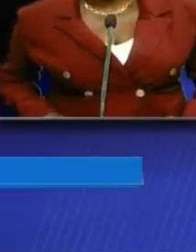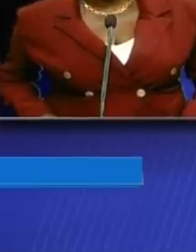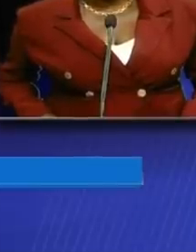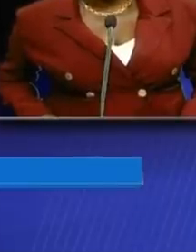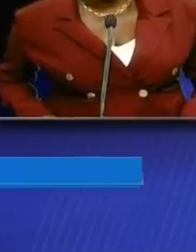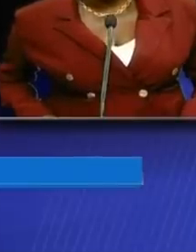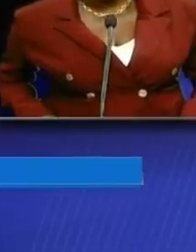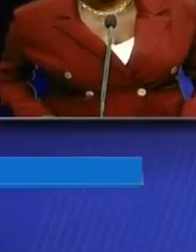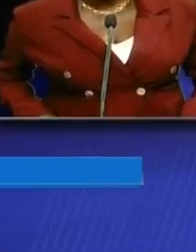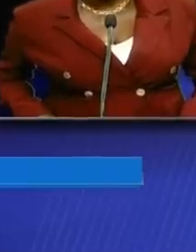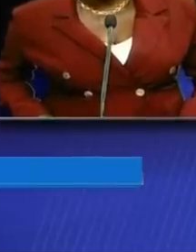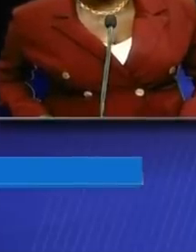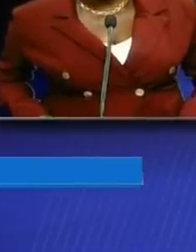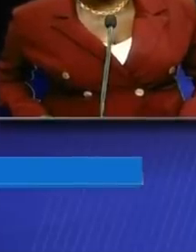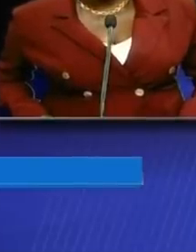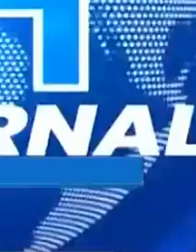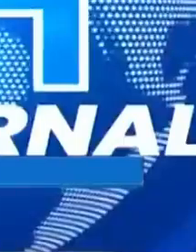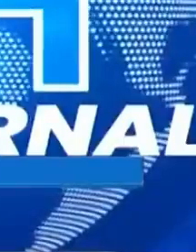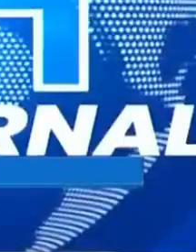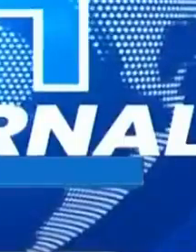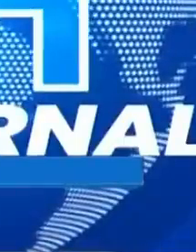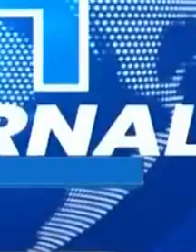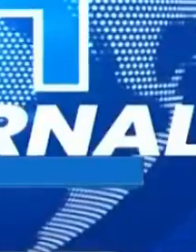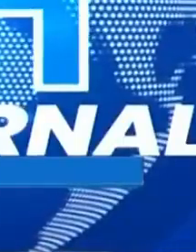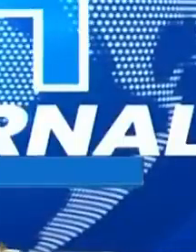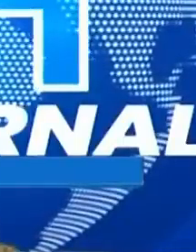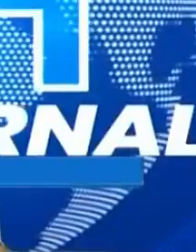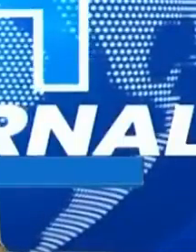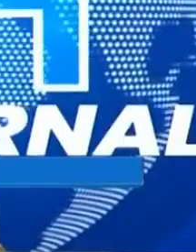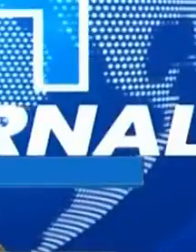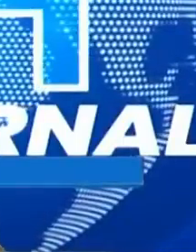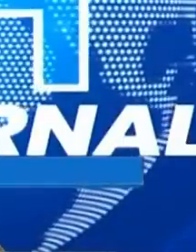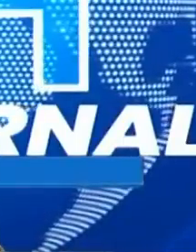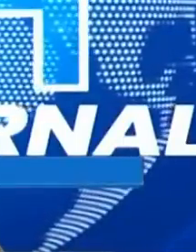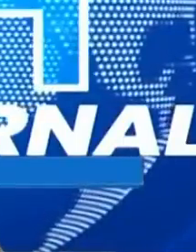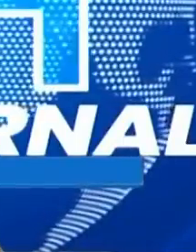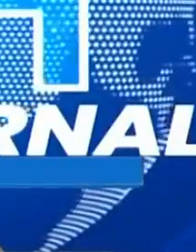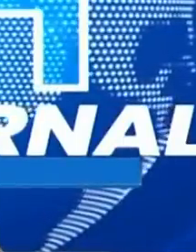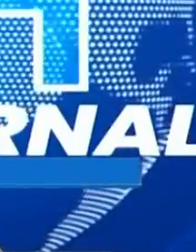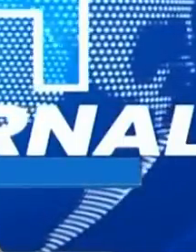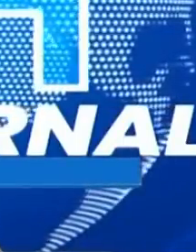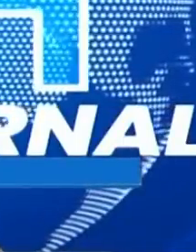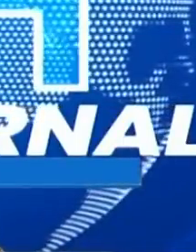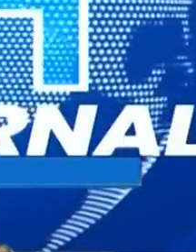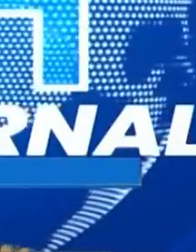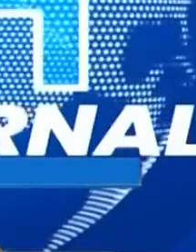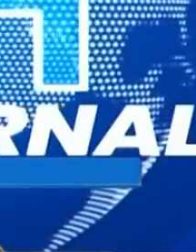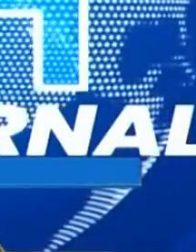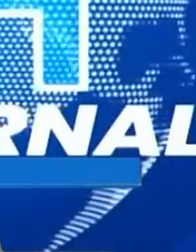de Patrice Emery Lumumba. Mesdames, Messieurs, bienvenue aux 20h. D'abord, l'actualité.